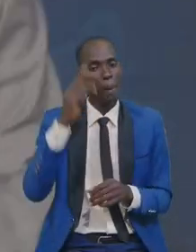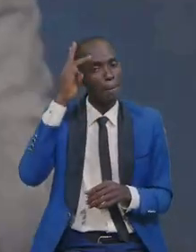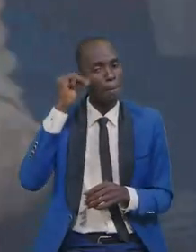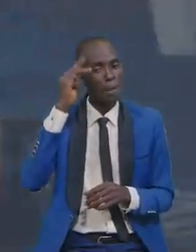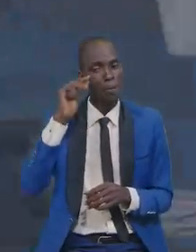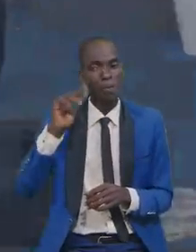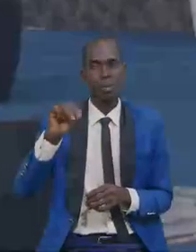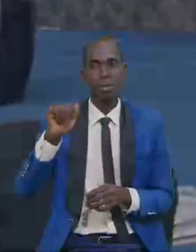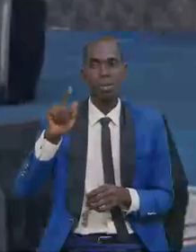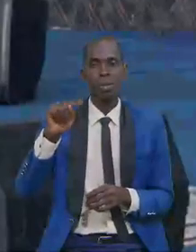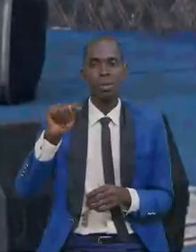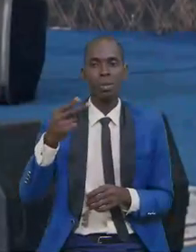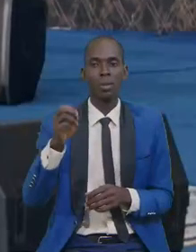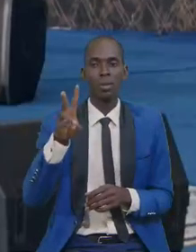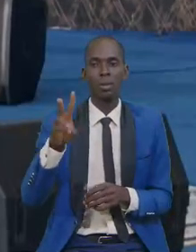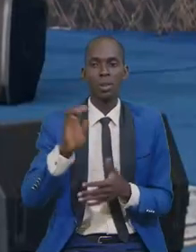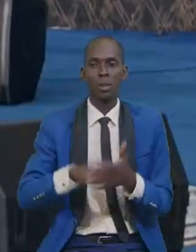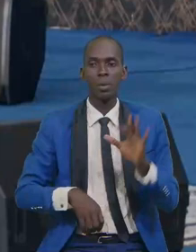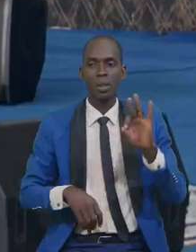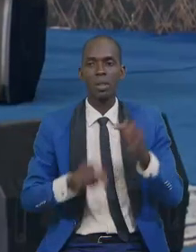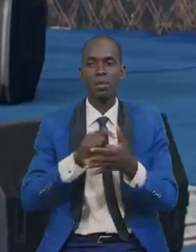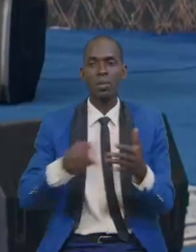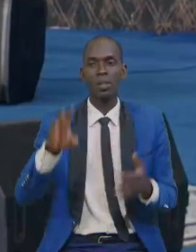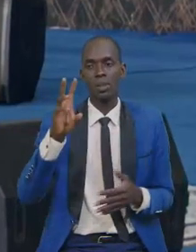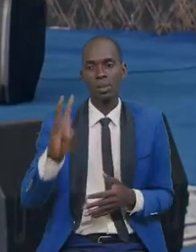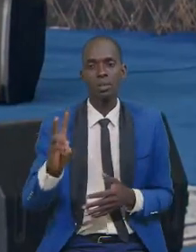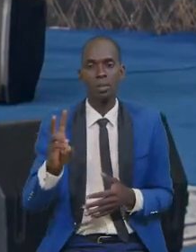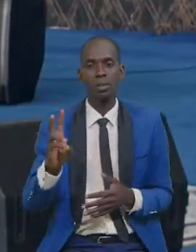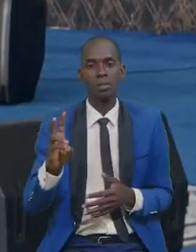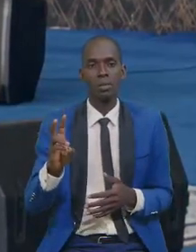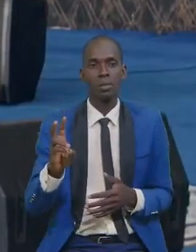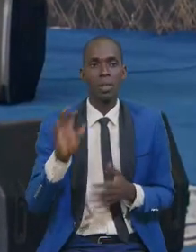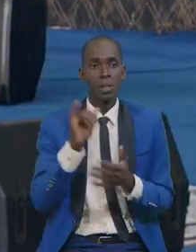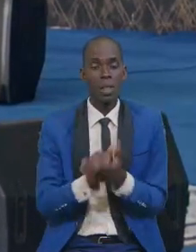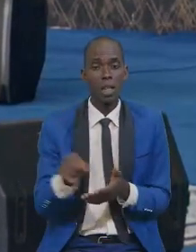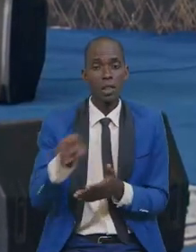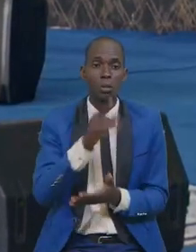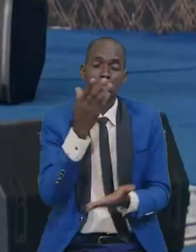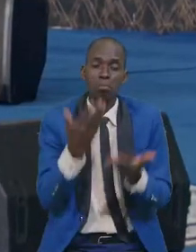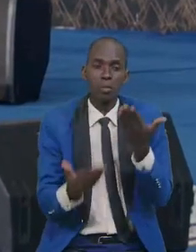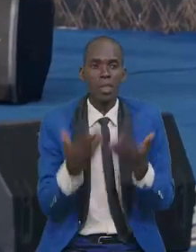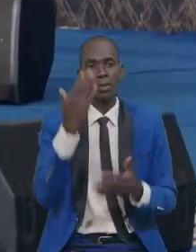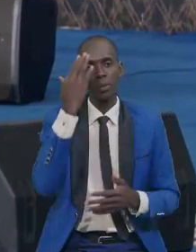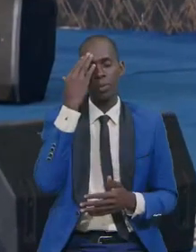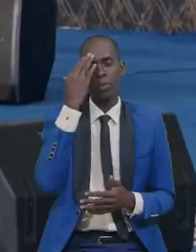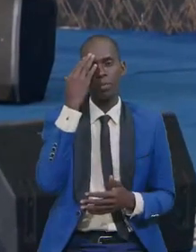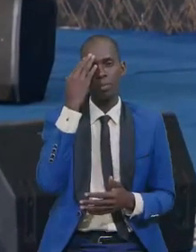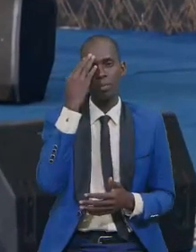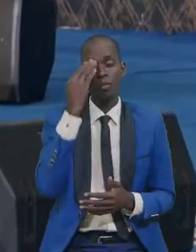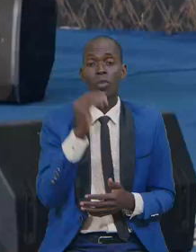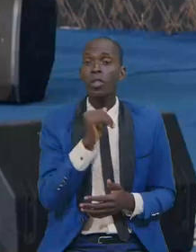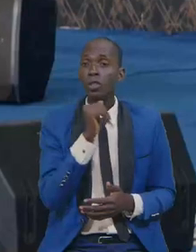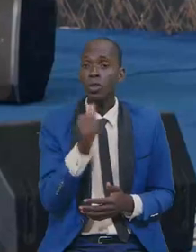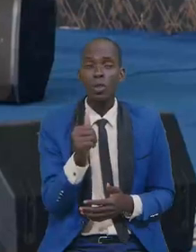Matthieu chapitre 9, verset 6. En Matthieu 9, verset 6. Matthieu